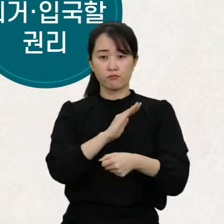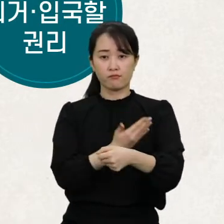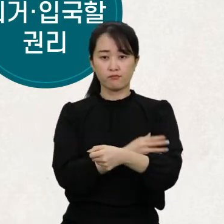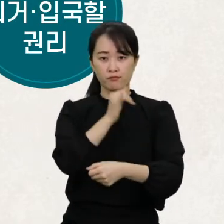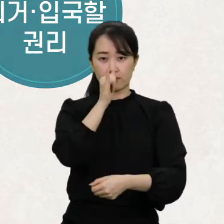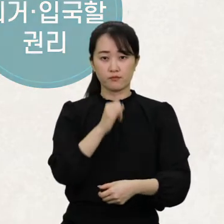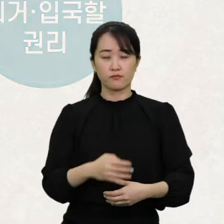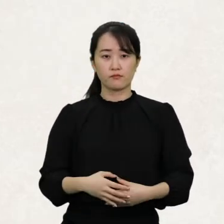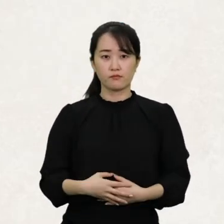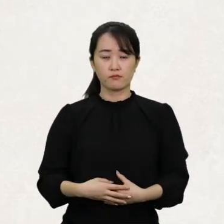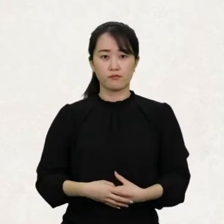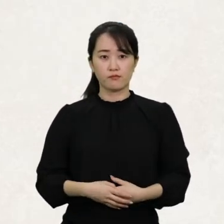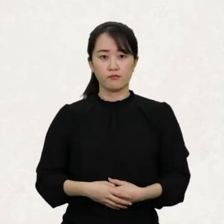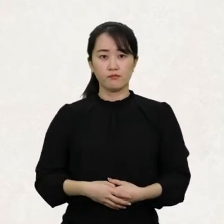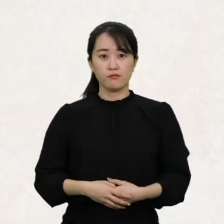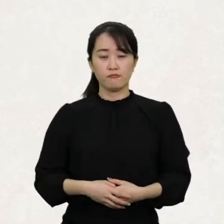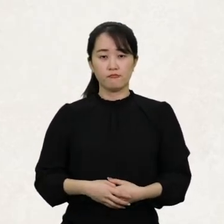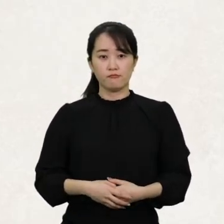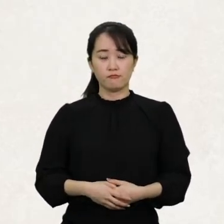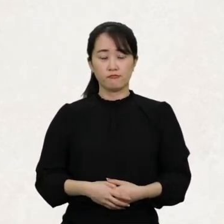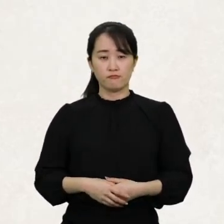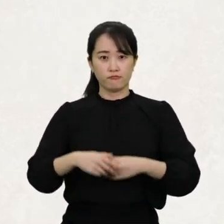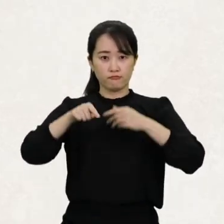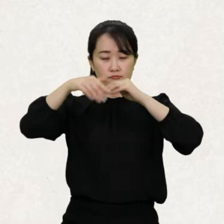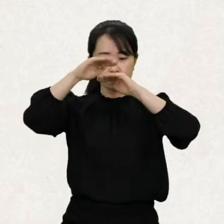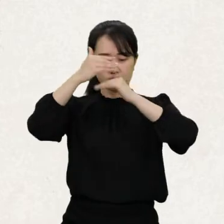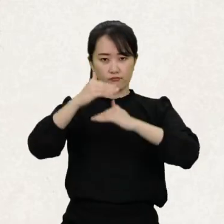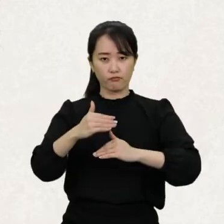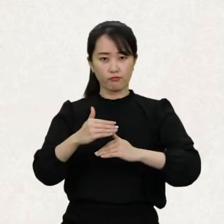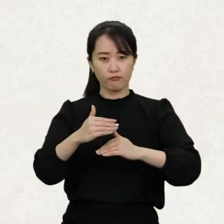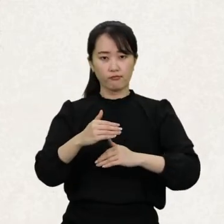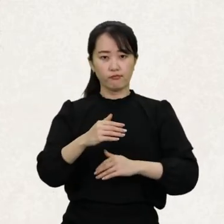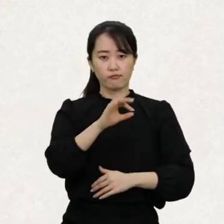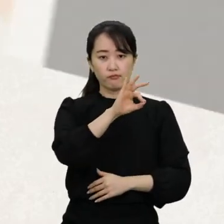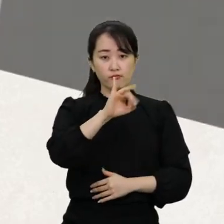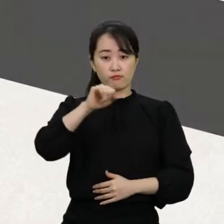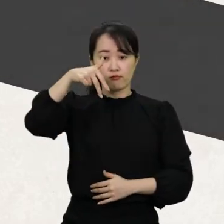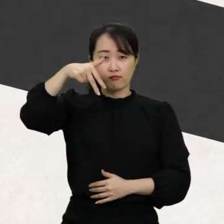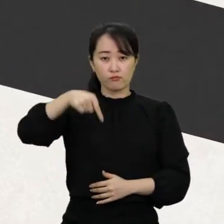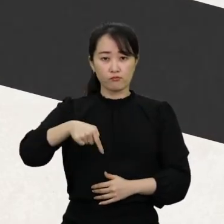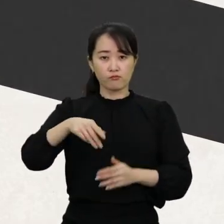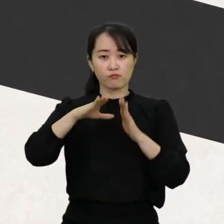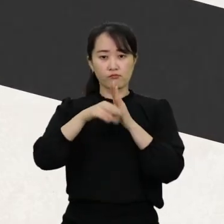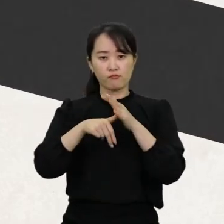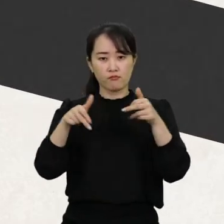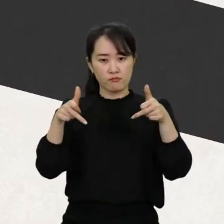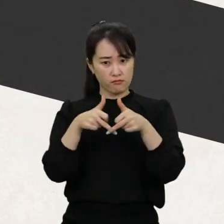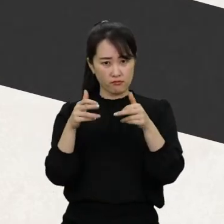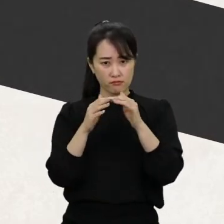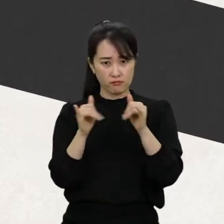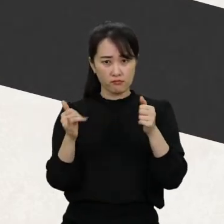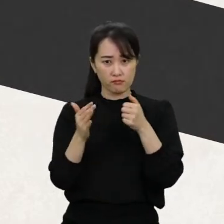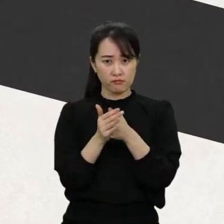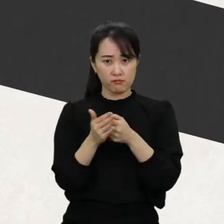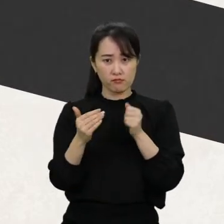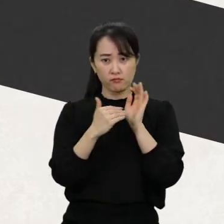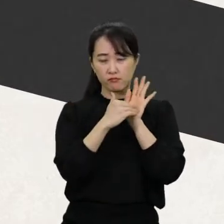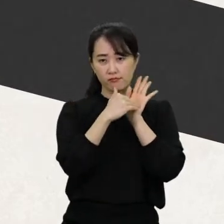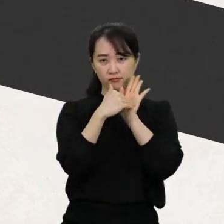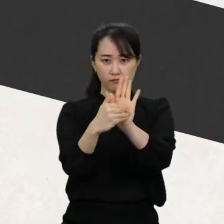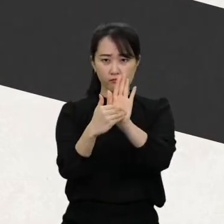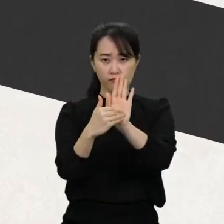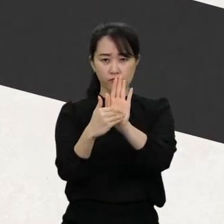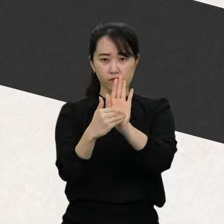있어요. 이 조항은 이주나 이민을 할 때 장애를 이유로 입국을 불허하거나